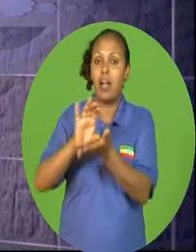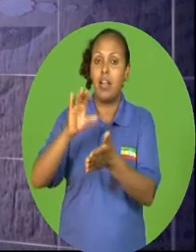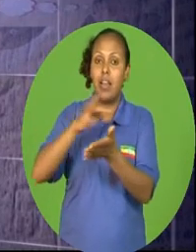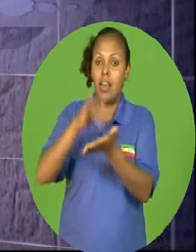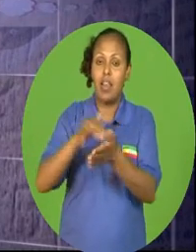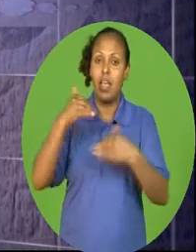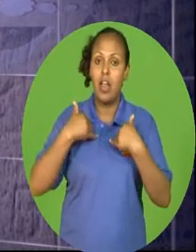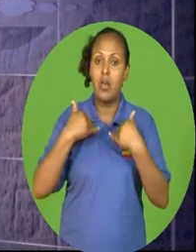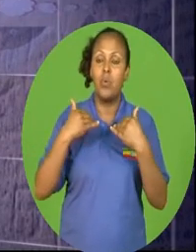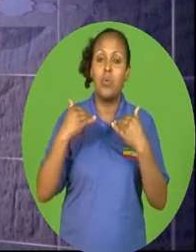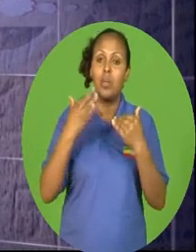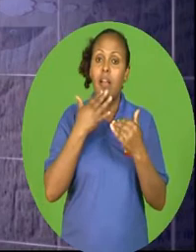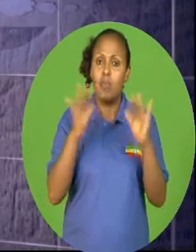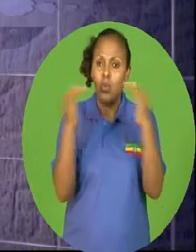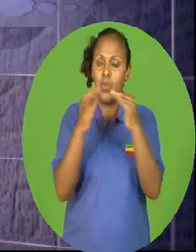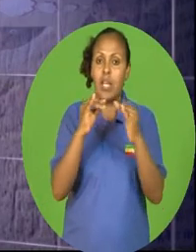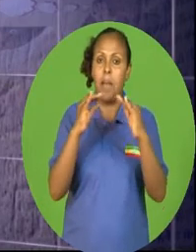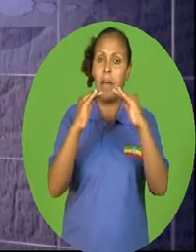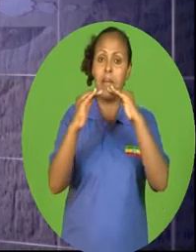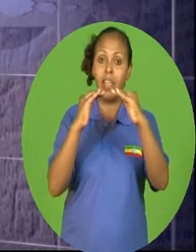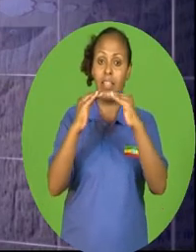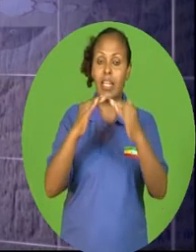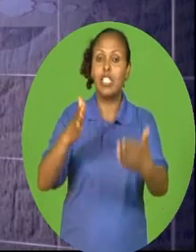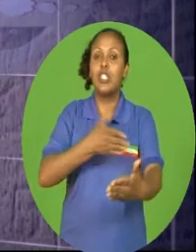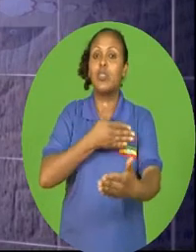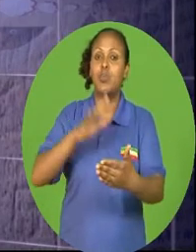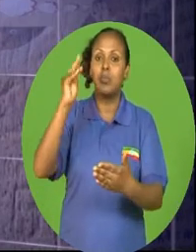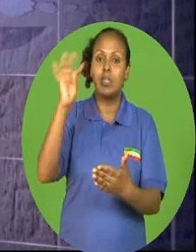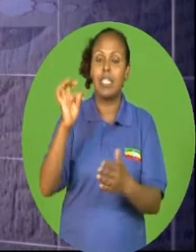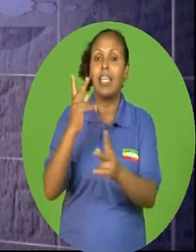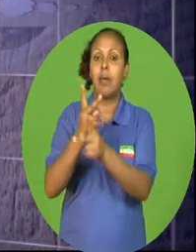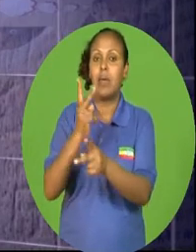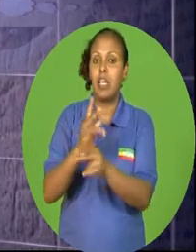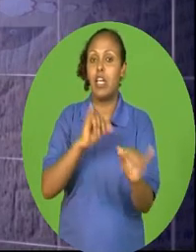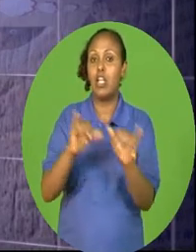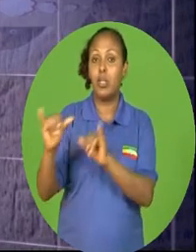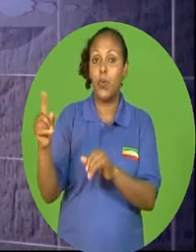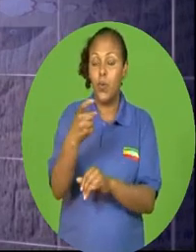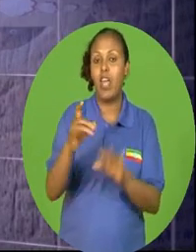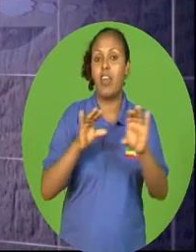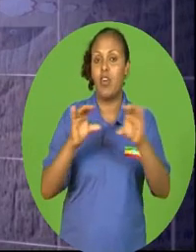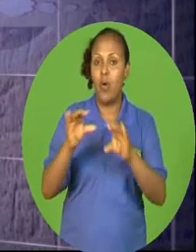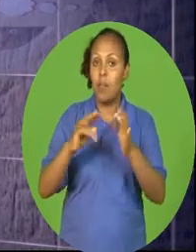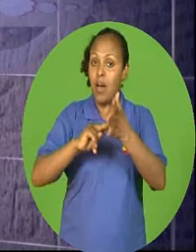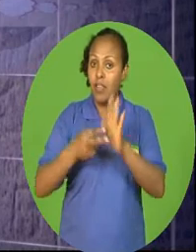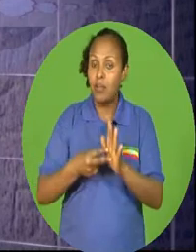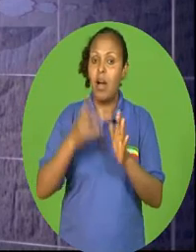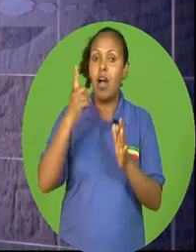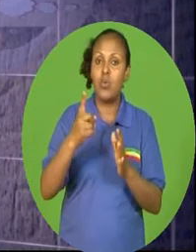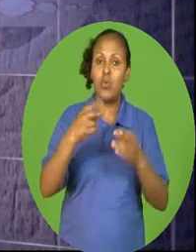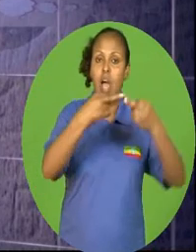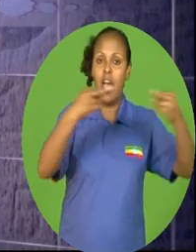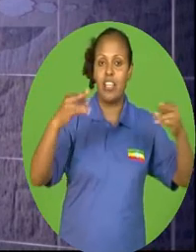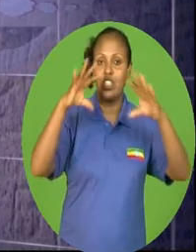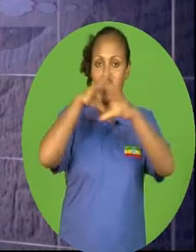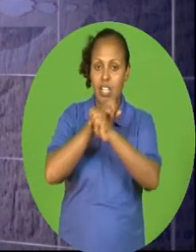በሐረጋት መካከል ያለው ቀለማት እኩል መሆንና መመጣጠን ግጥሙ ምቱን የጠበቀ እንዲሆን ያደርገዋል።